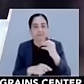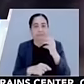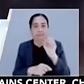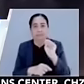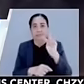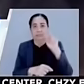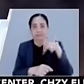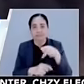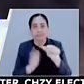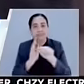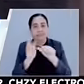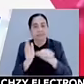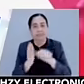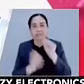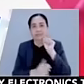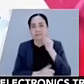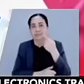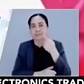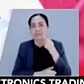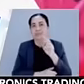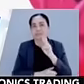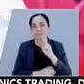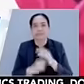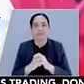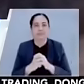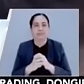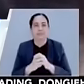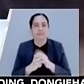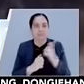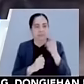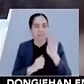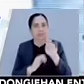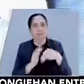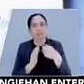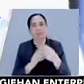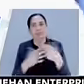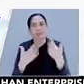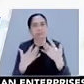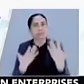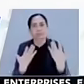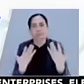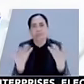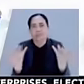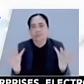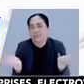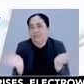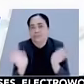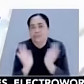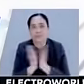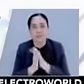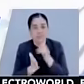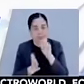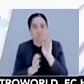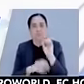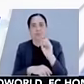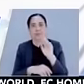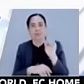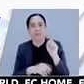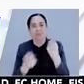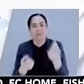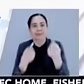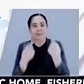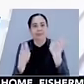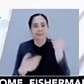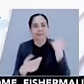Attorney Annette Gozon Valdez. 24 oras. Ay, Ma'am Annette, di ba? 24 oras. Noong nakaraan, hindi